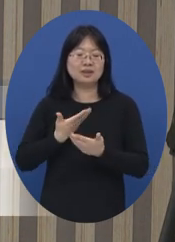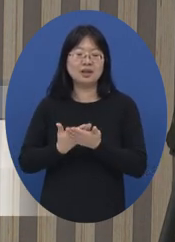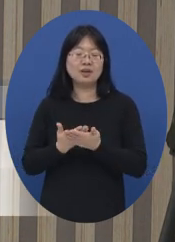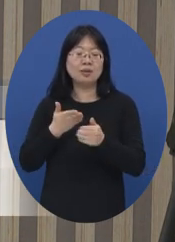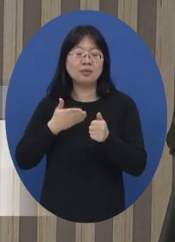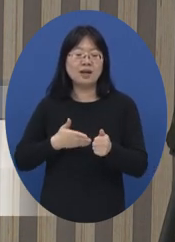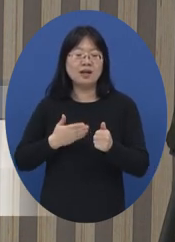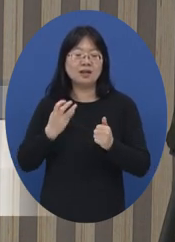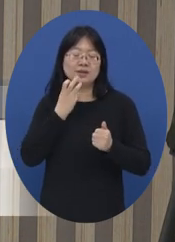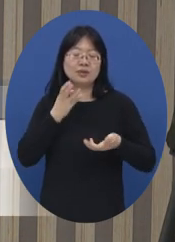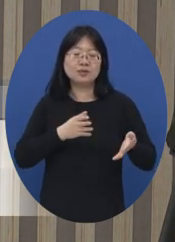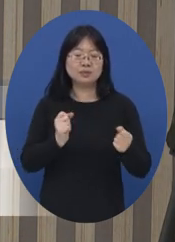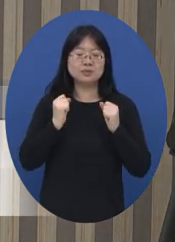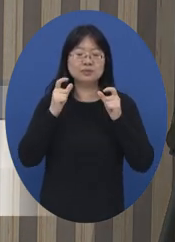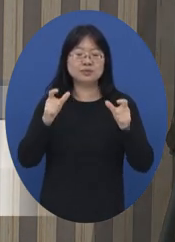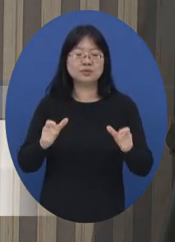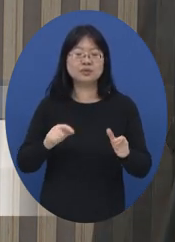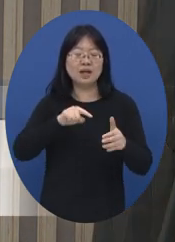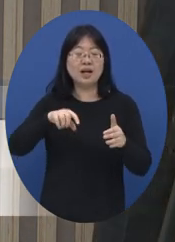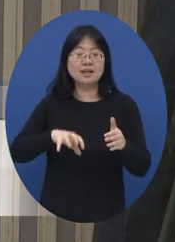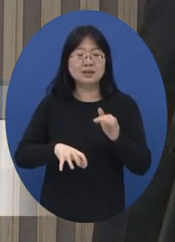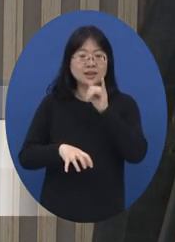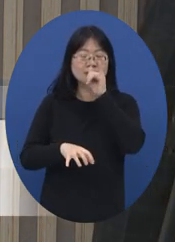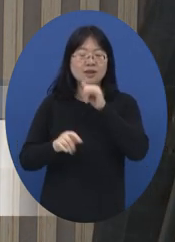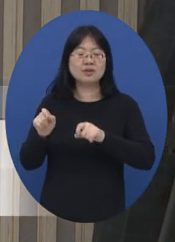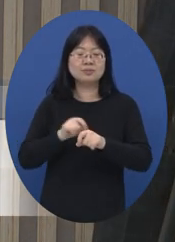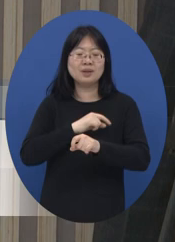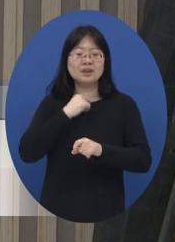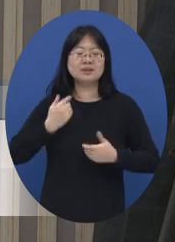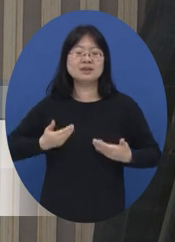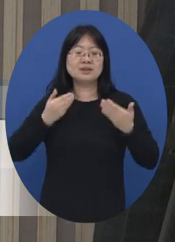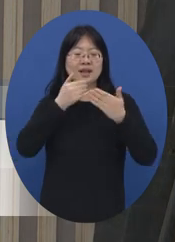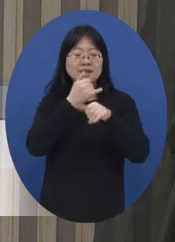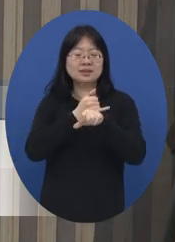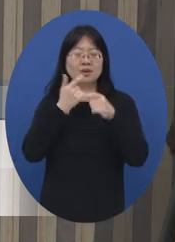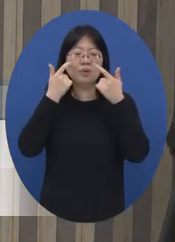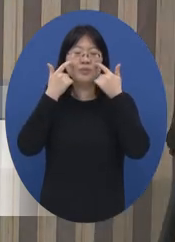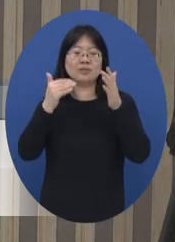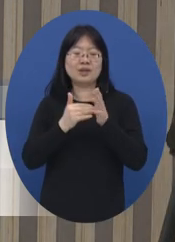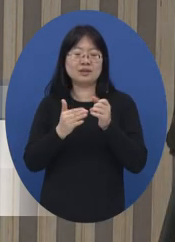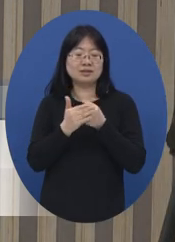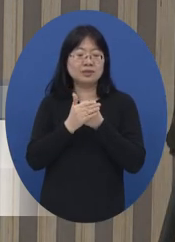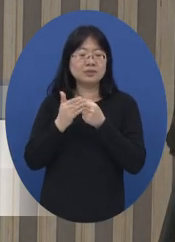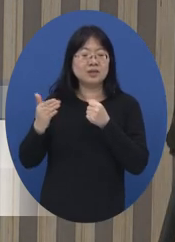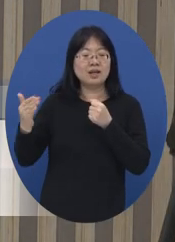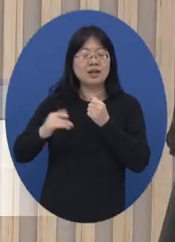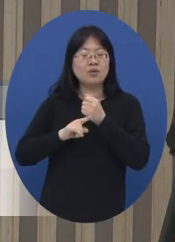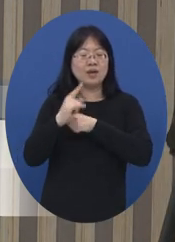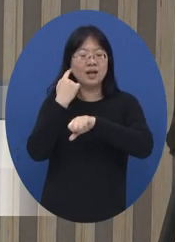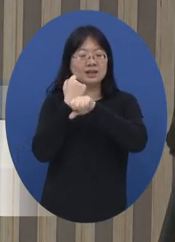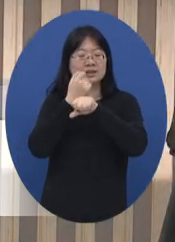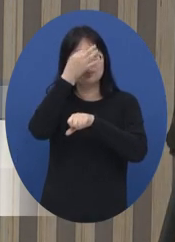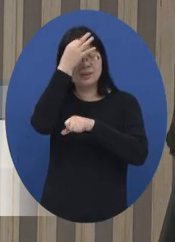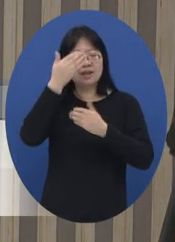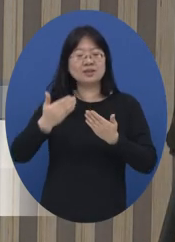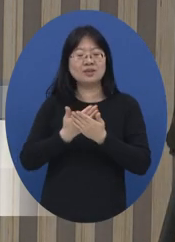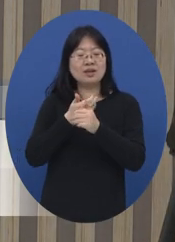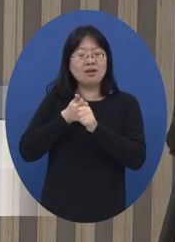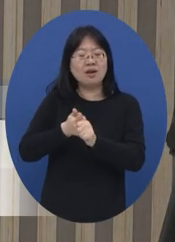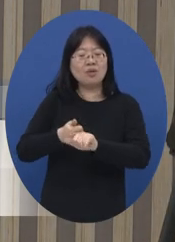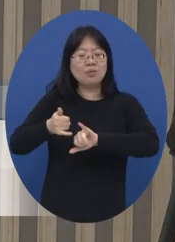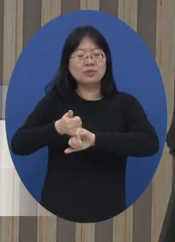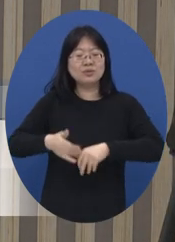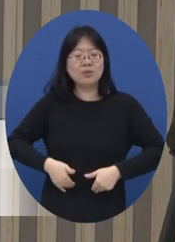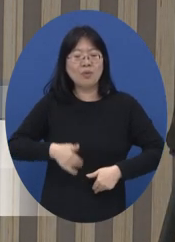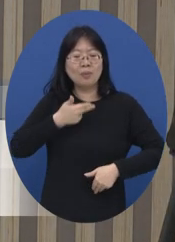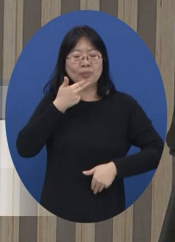경기 북부의 시군들은 특별한 희생을 치렀던 것이 분명합니다. 지금 과학 발전에 따라서 꼭 필요하지